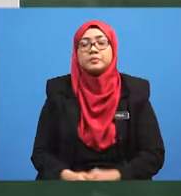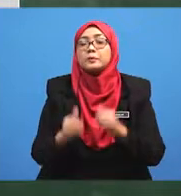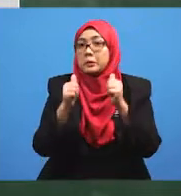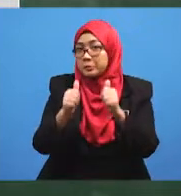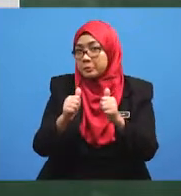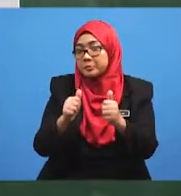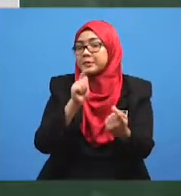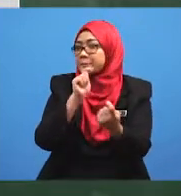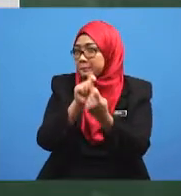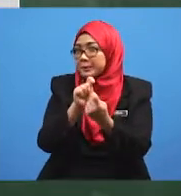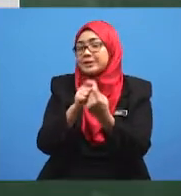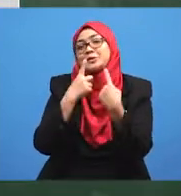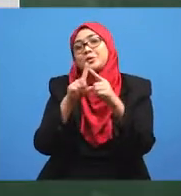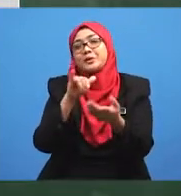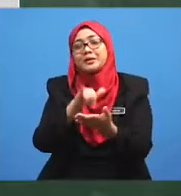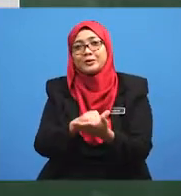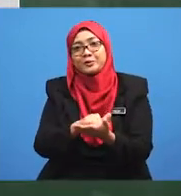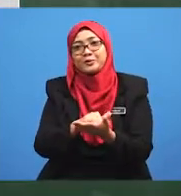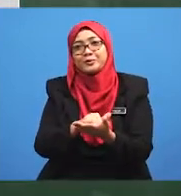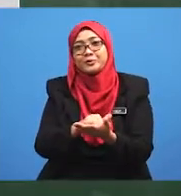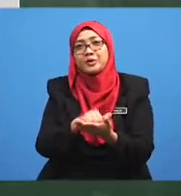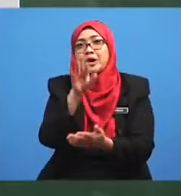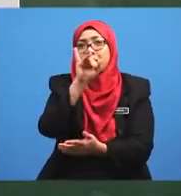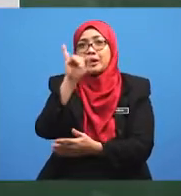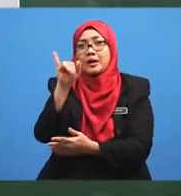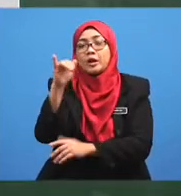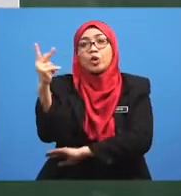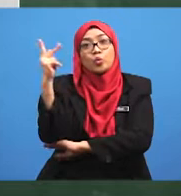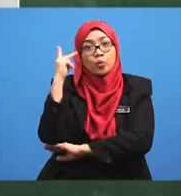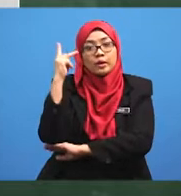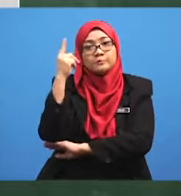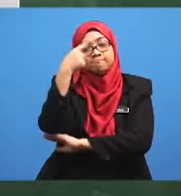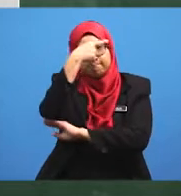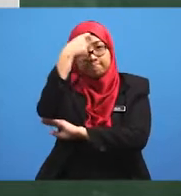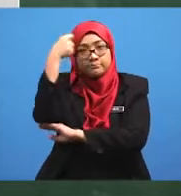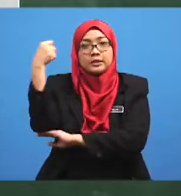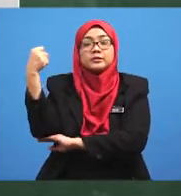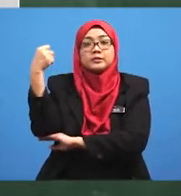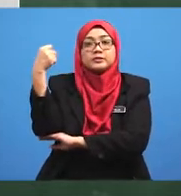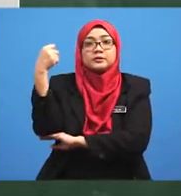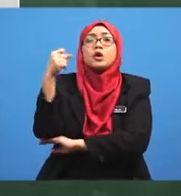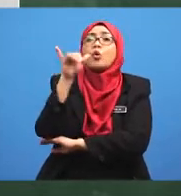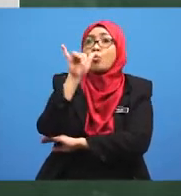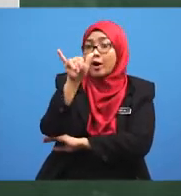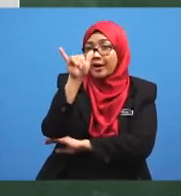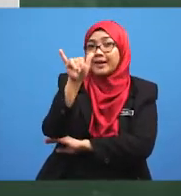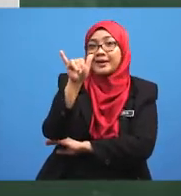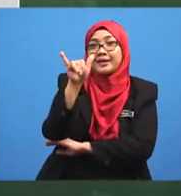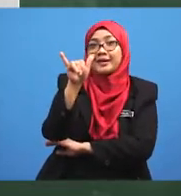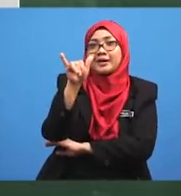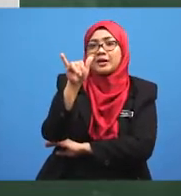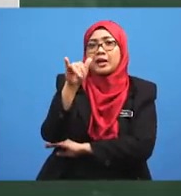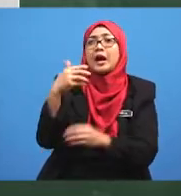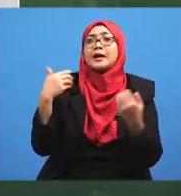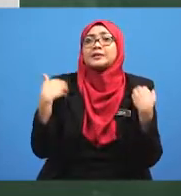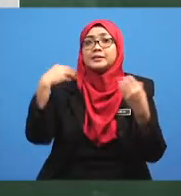Bagus, tepat sekali. Radio isotop Y. Kerana radio isotop Y wujud dalam bentuk